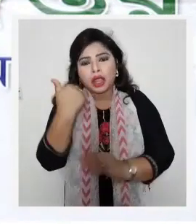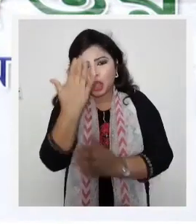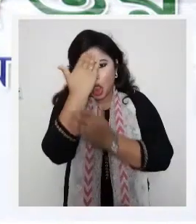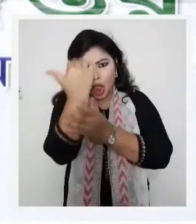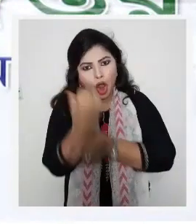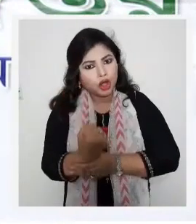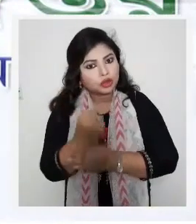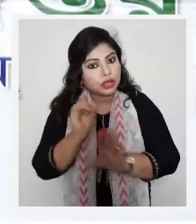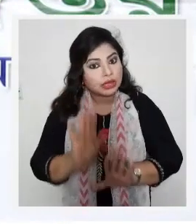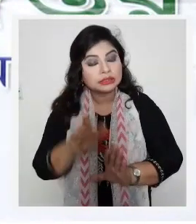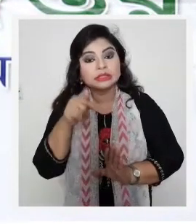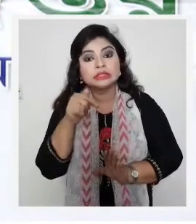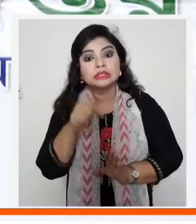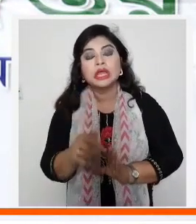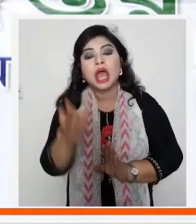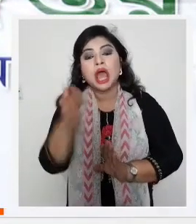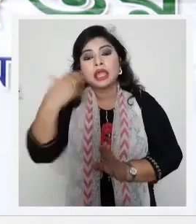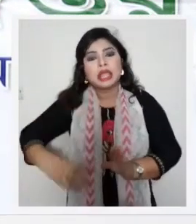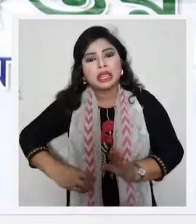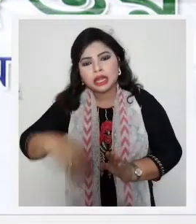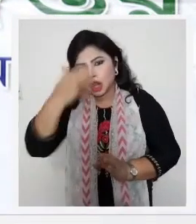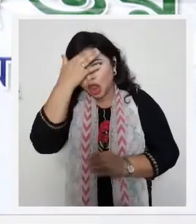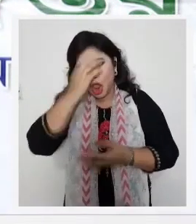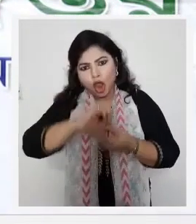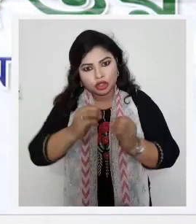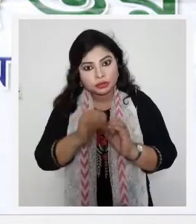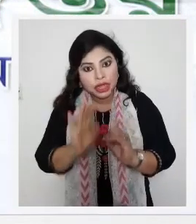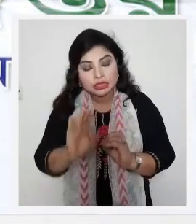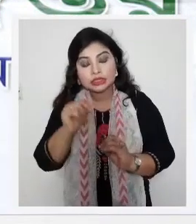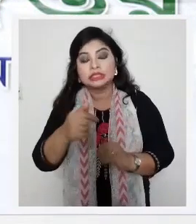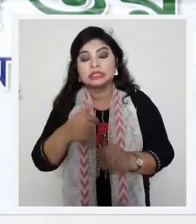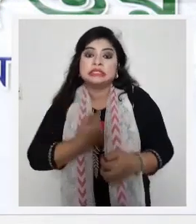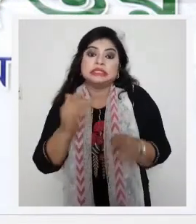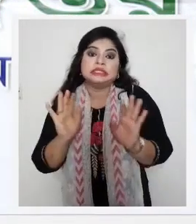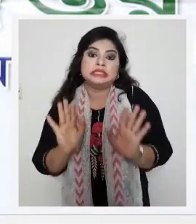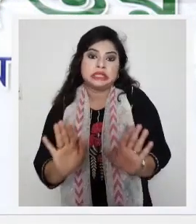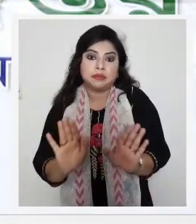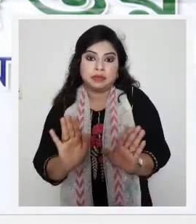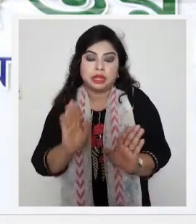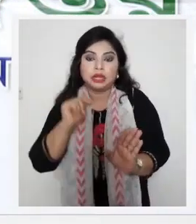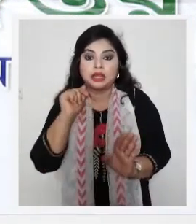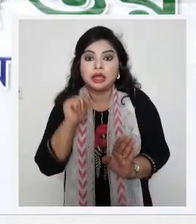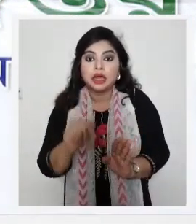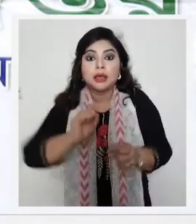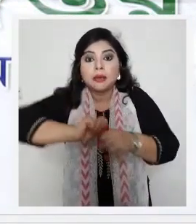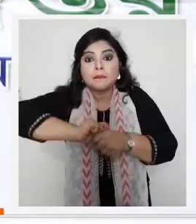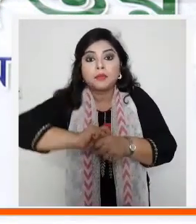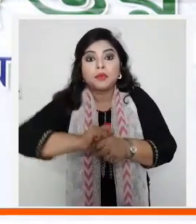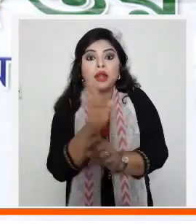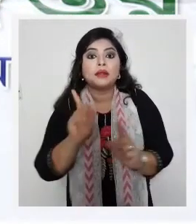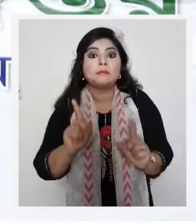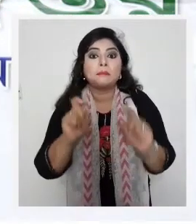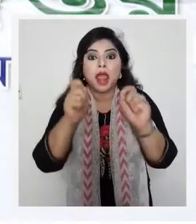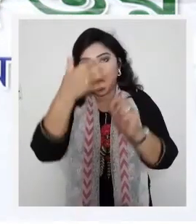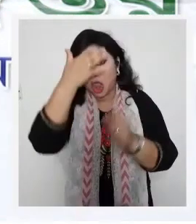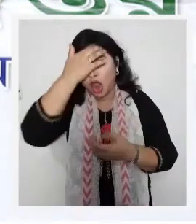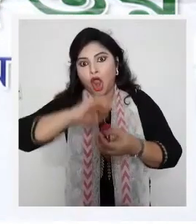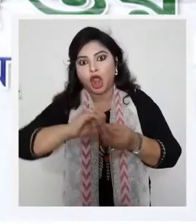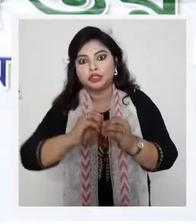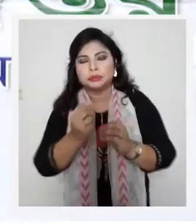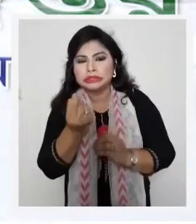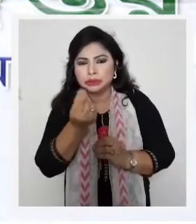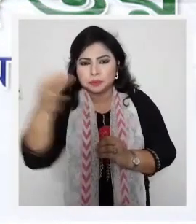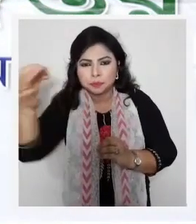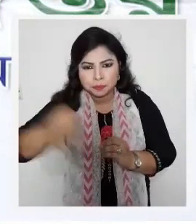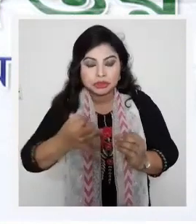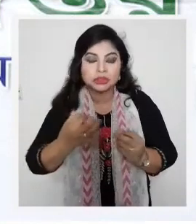সুরক্ষার দিকে নজর দেই, বিশেষ করে বয়োবৃদ্ধ মানুষ যাদের অসংক্রামক ব্যাধি আছে, যারা দীর্ঘমেয়াদী রোগে আক্রান্ত, তাদের প্রতি